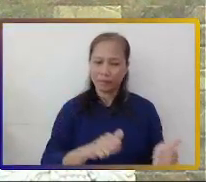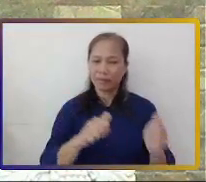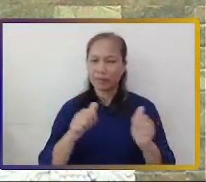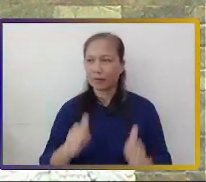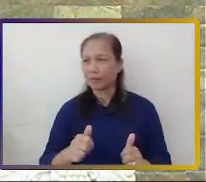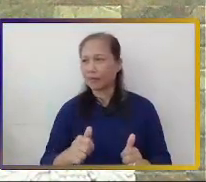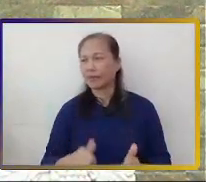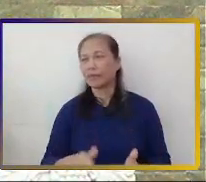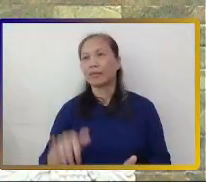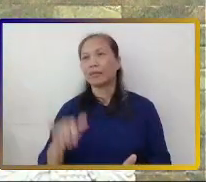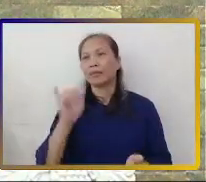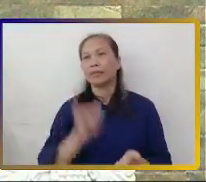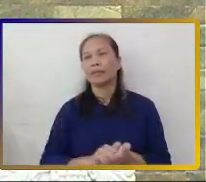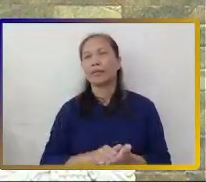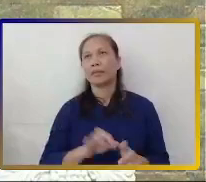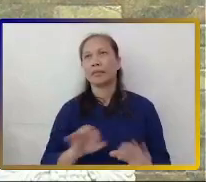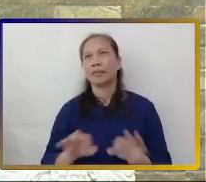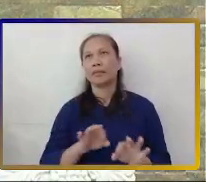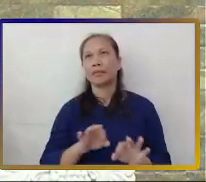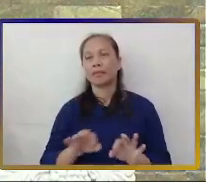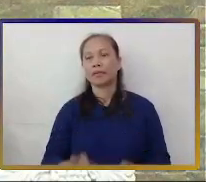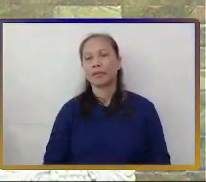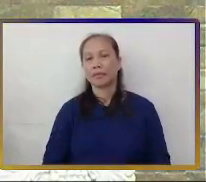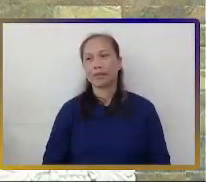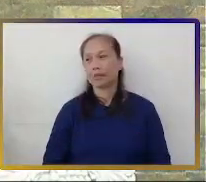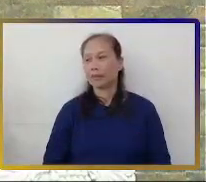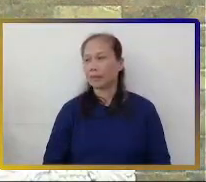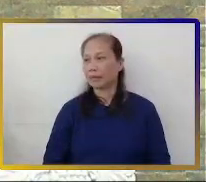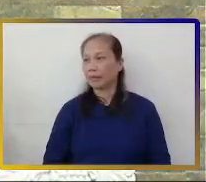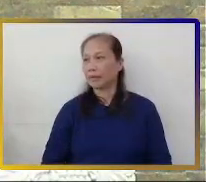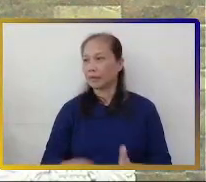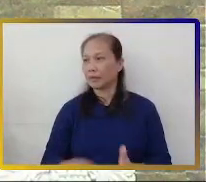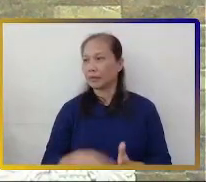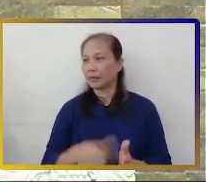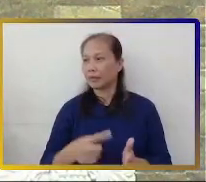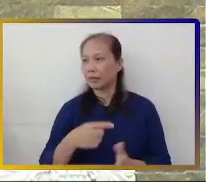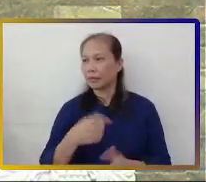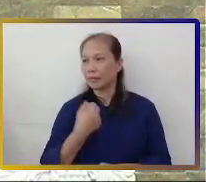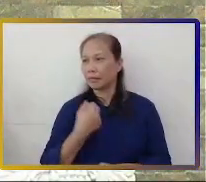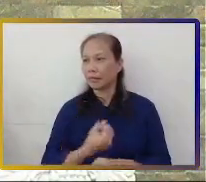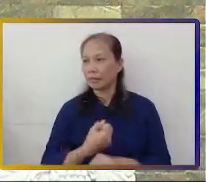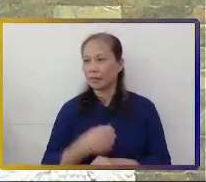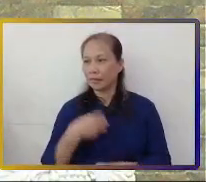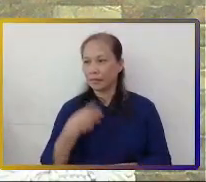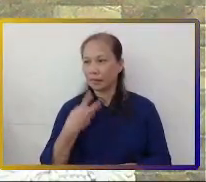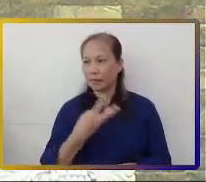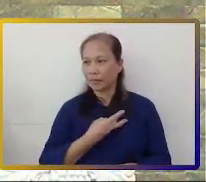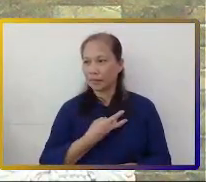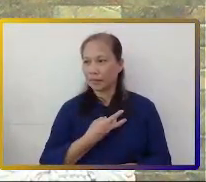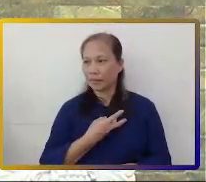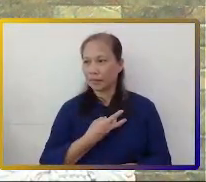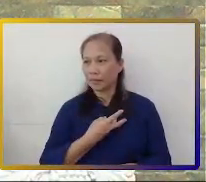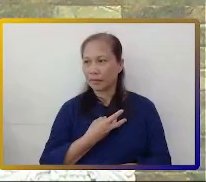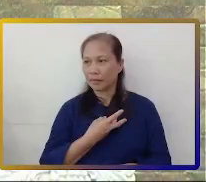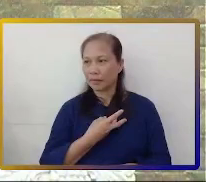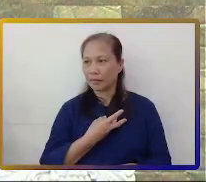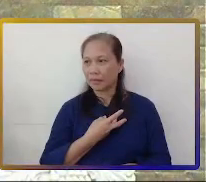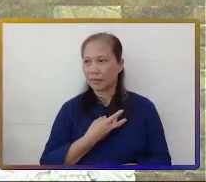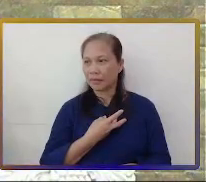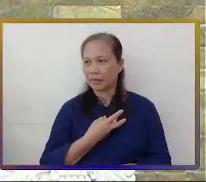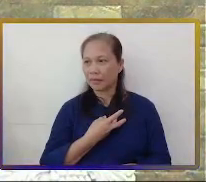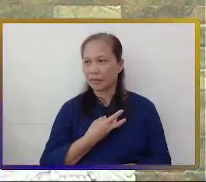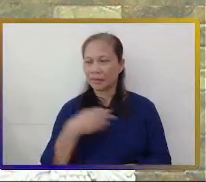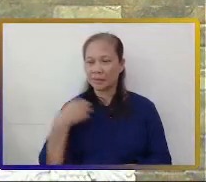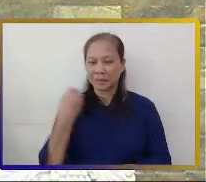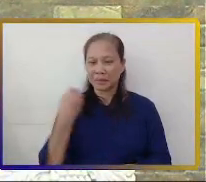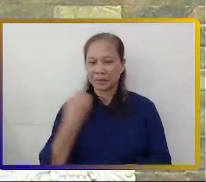po natin yan Alam niyo minsan eh Gusto ko lang pyan to minsan ang nagpapahirap lang po sa atin ay yung traditional thinking ng pilipino eh ang